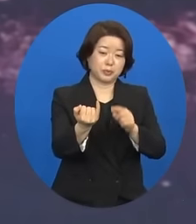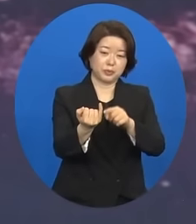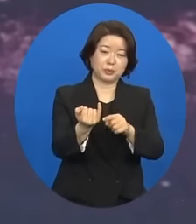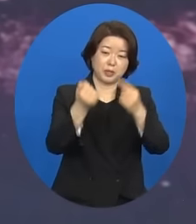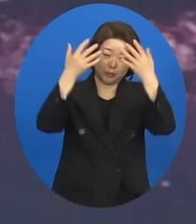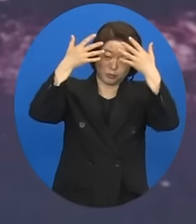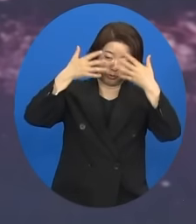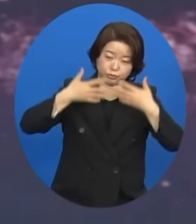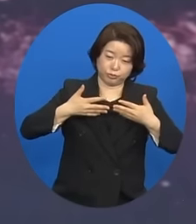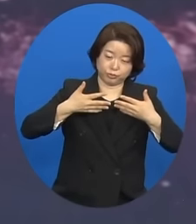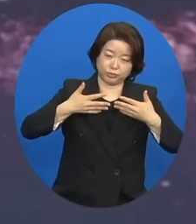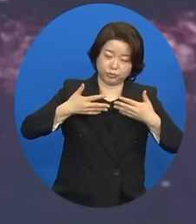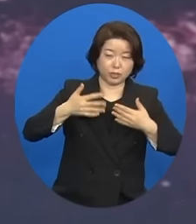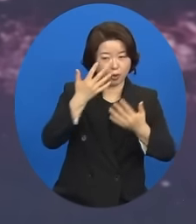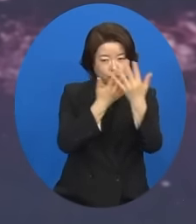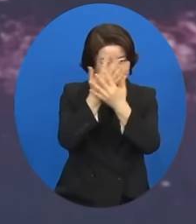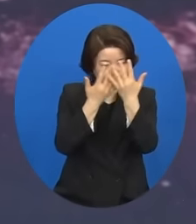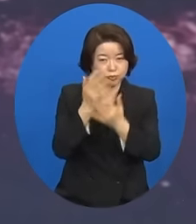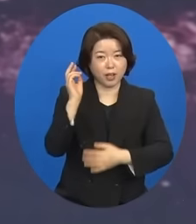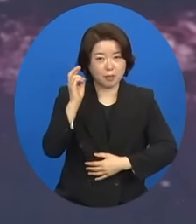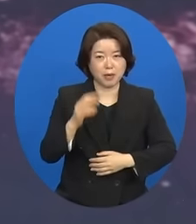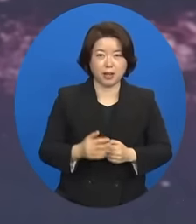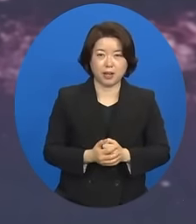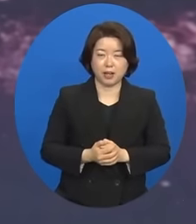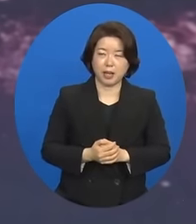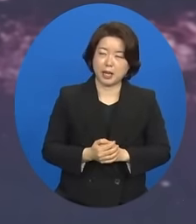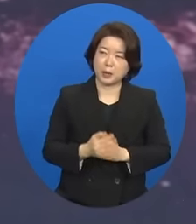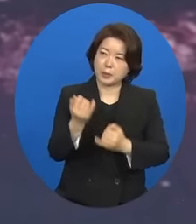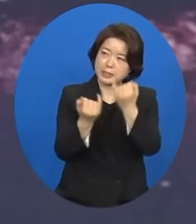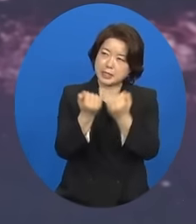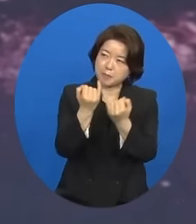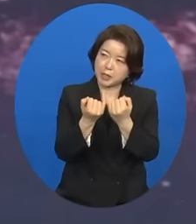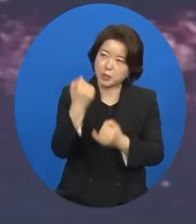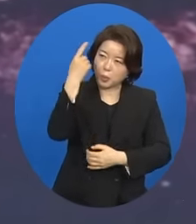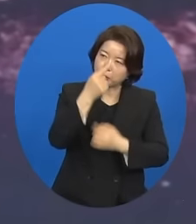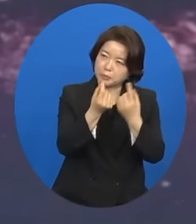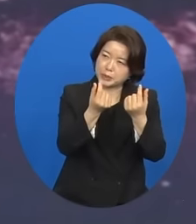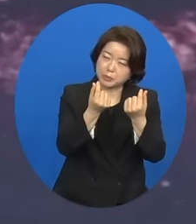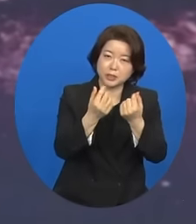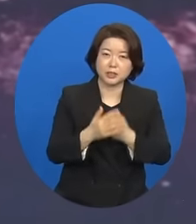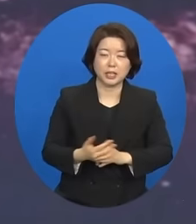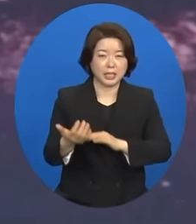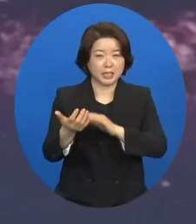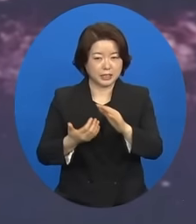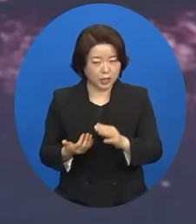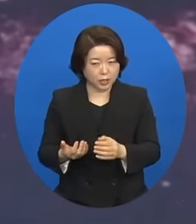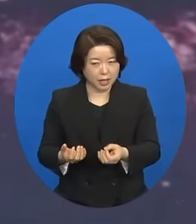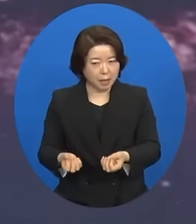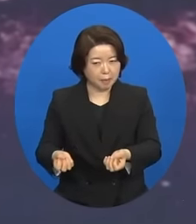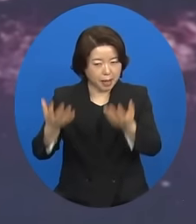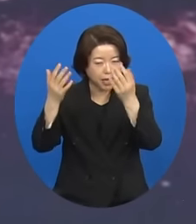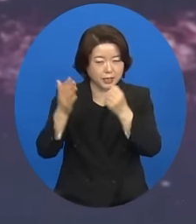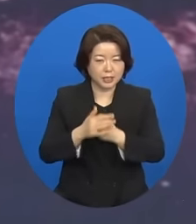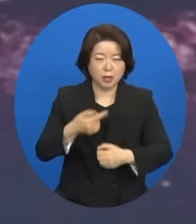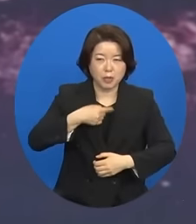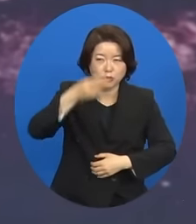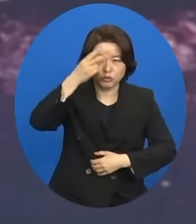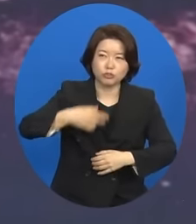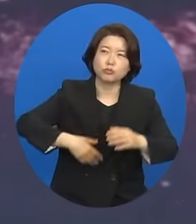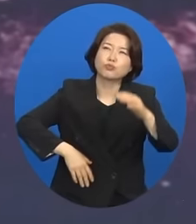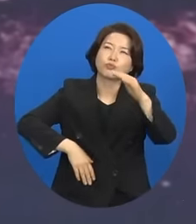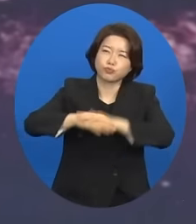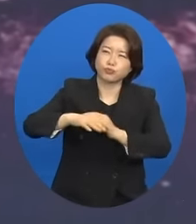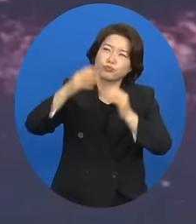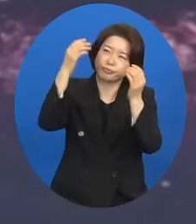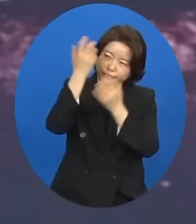알아보지 못했을 것이고 자매라서 얼굴이 살짝은 담지 않았을까 그다음에 아마 전날밤 파티로 인내해 뭐 술을 마셨던 모르겠지만